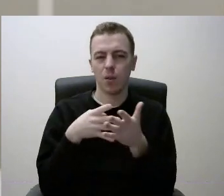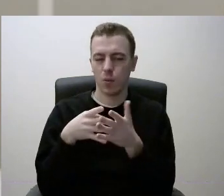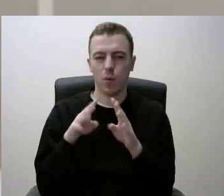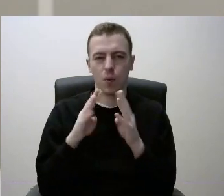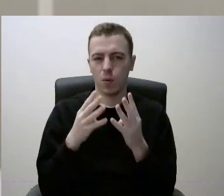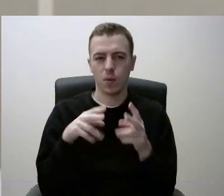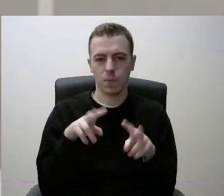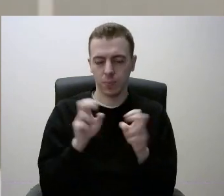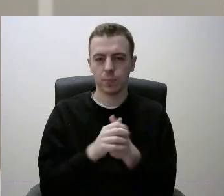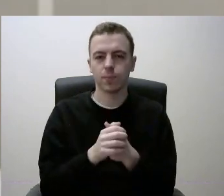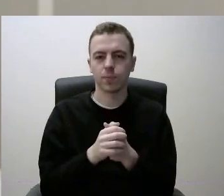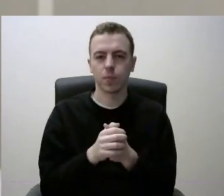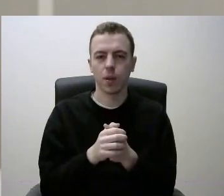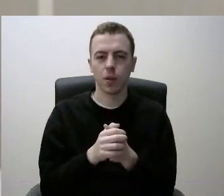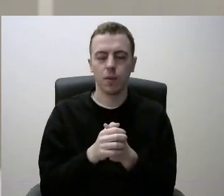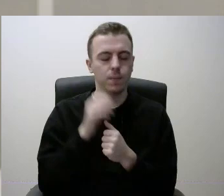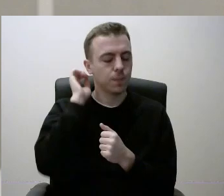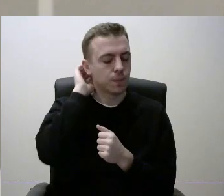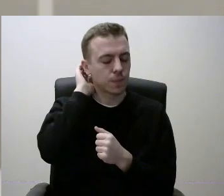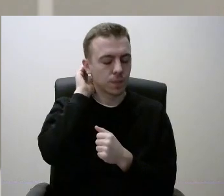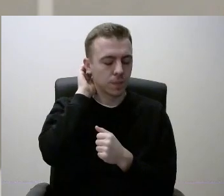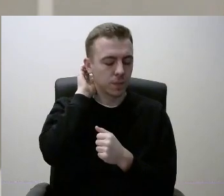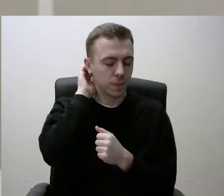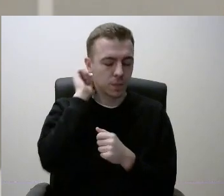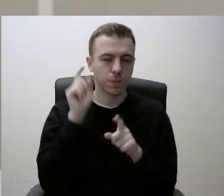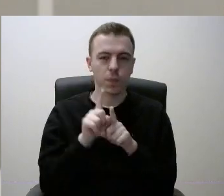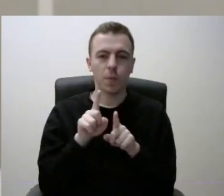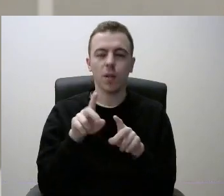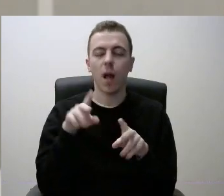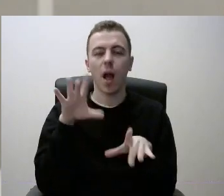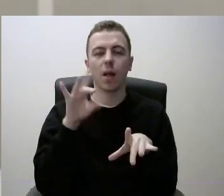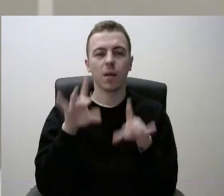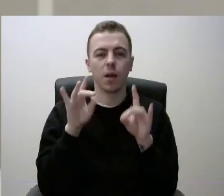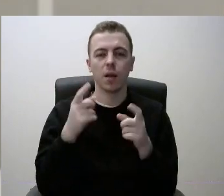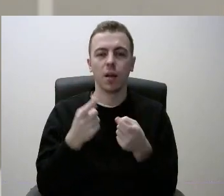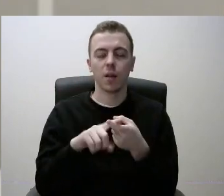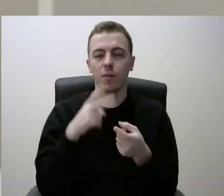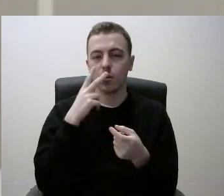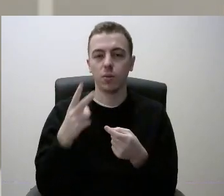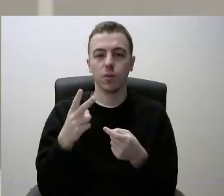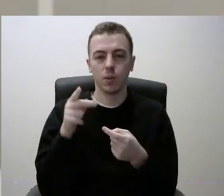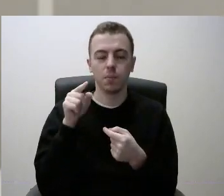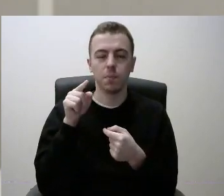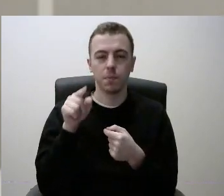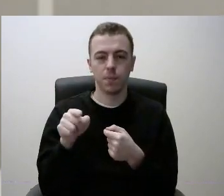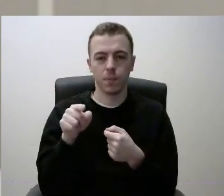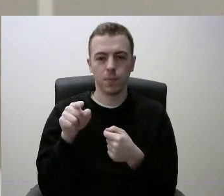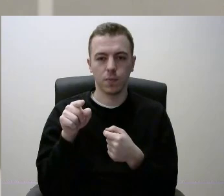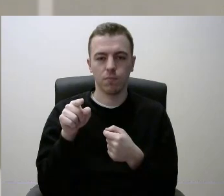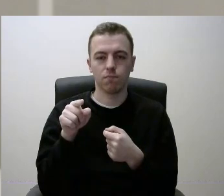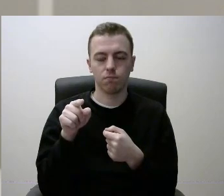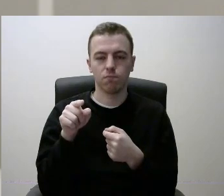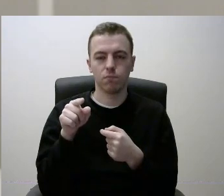abejo, atranka ypatingai nepriklausomų valdybos narių, jinai turi būti absoliučiai nekelinti jokios abejonės. Kita vertus, jūsų paminėtas